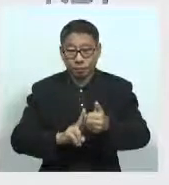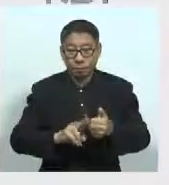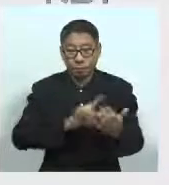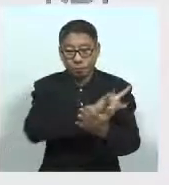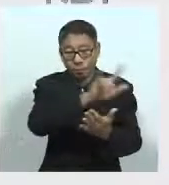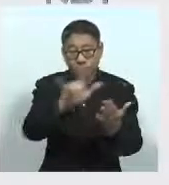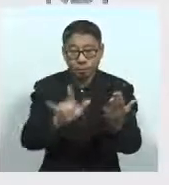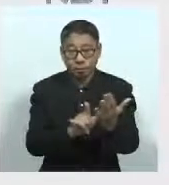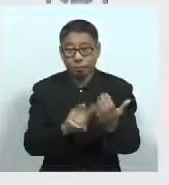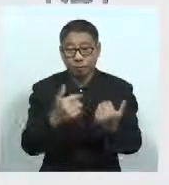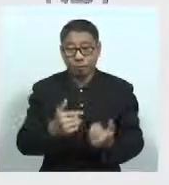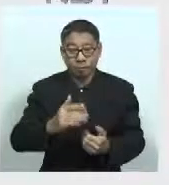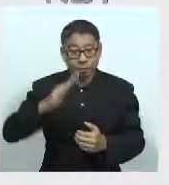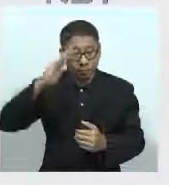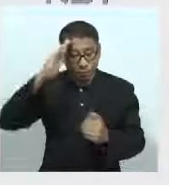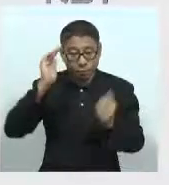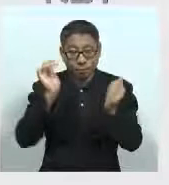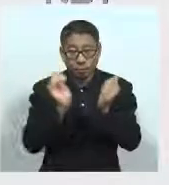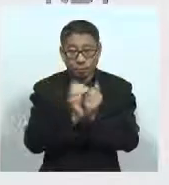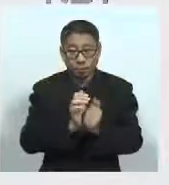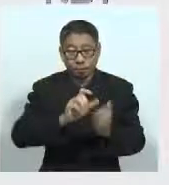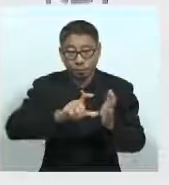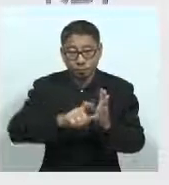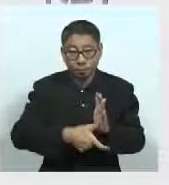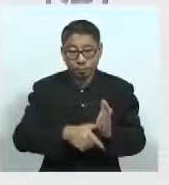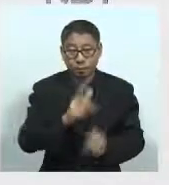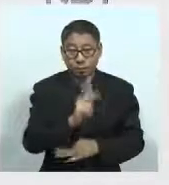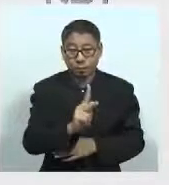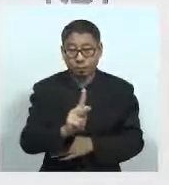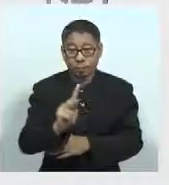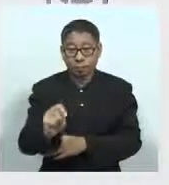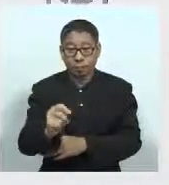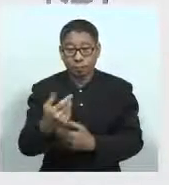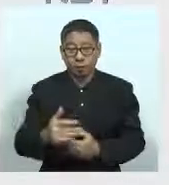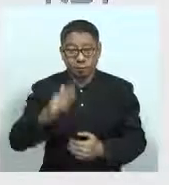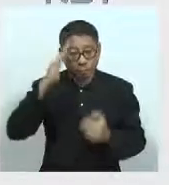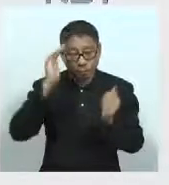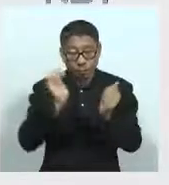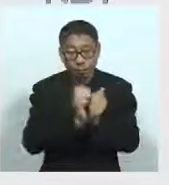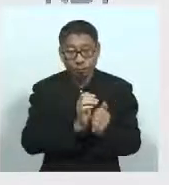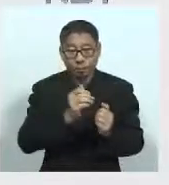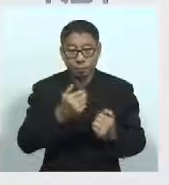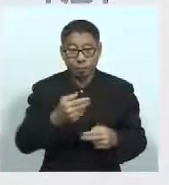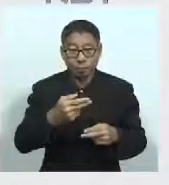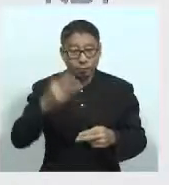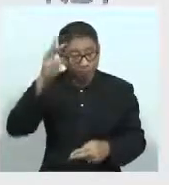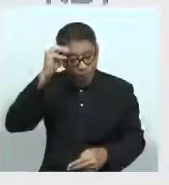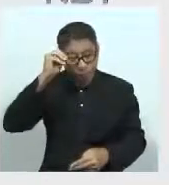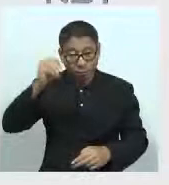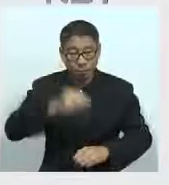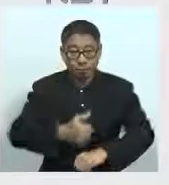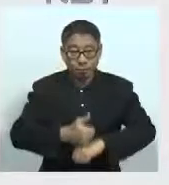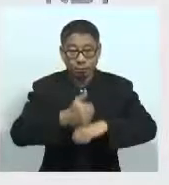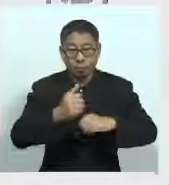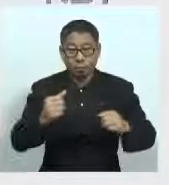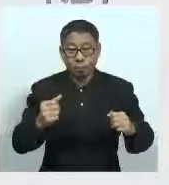ต่างประเทศพันตำรวจเอกจรุงวิทย์ภูมิมาเลขาธิการกกต.พลตำรวจโทอํานวยนิ่มมโนอดีตผู้ว่าราชการกรุ